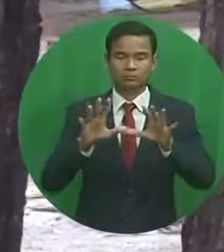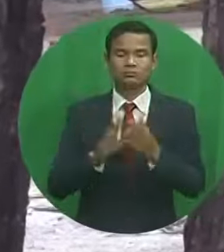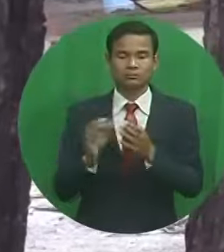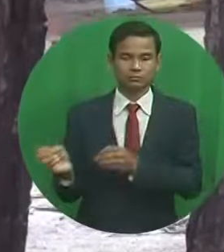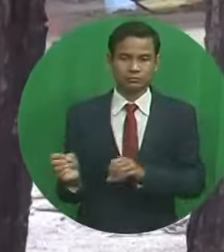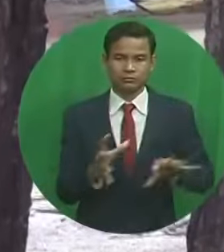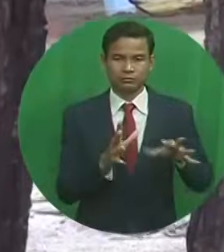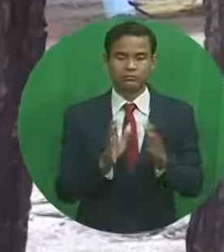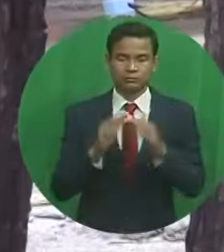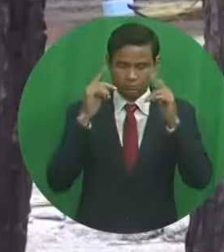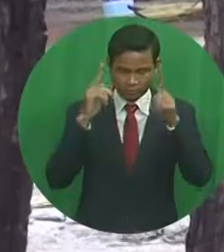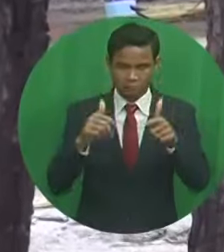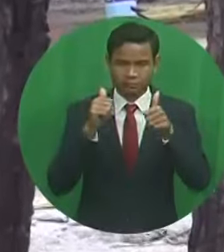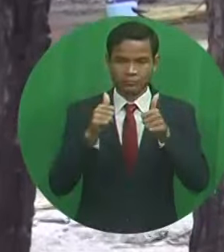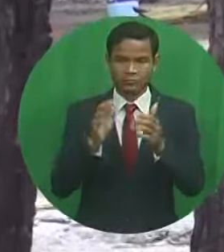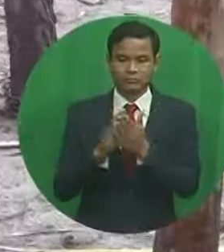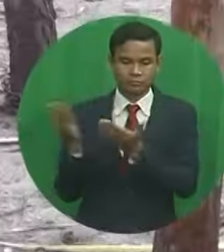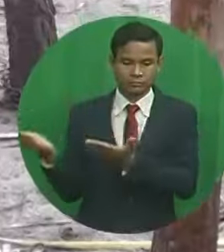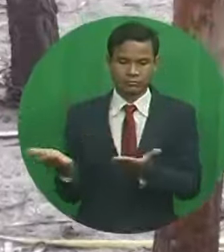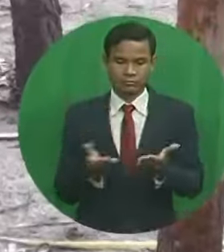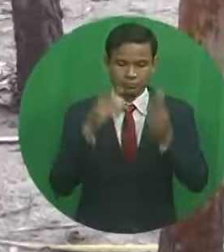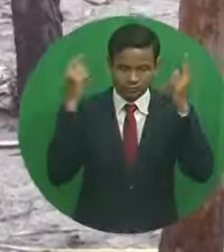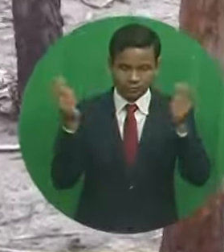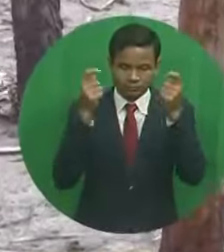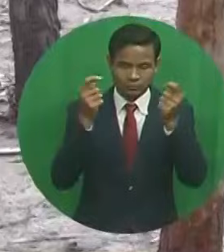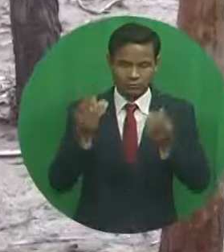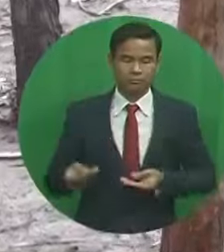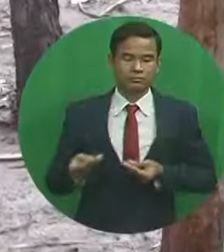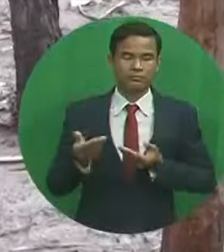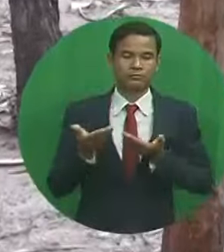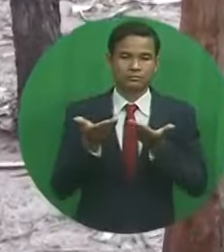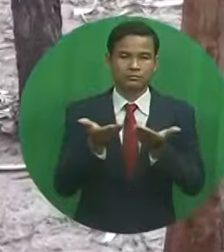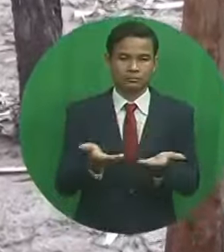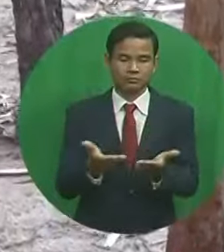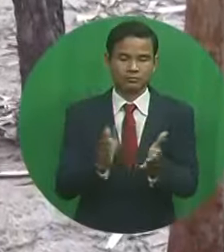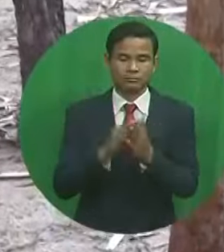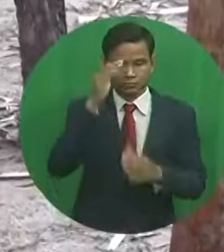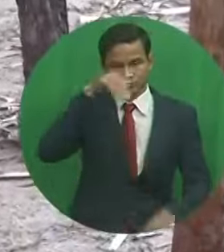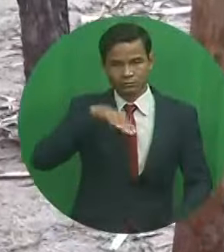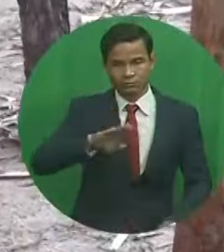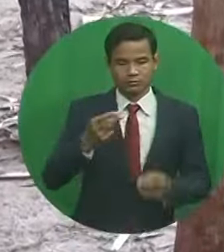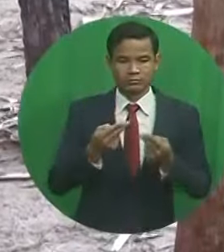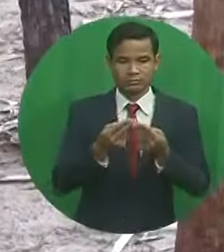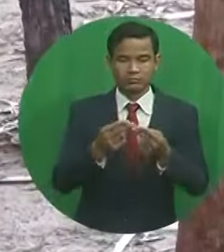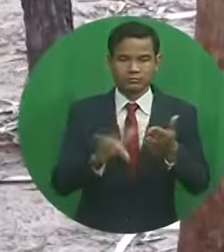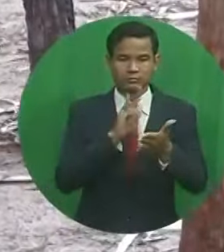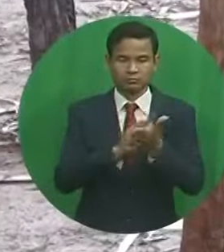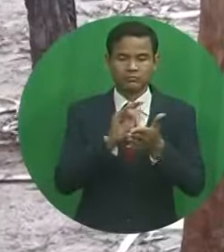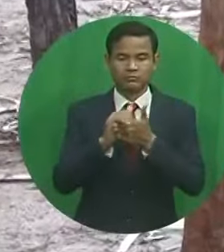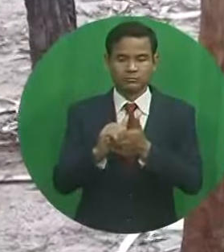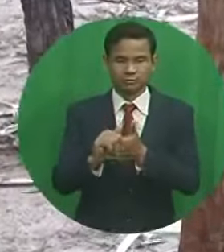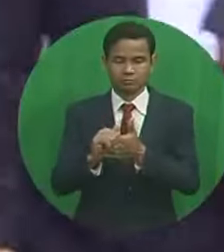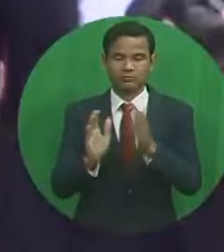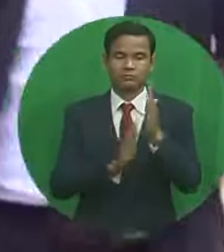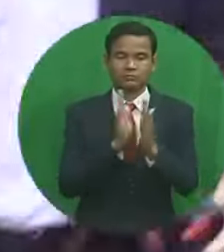មលីខាំដួងសវណ្ណបានអញ្ជើញជាធិបតីក្នុងពិធីប្រគល់ទទួលសត្វដំរីដែលជាអំណោយរបស់រដ្ឋាភិបាលនៃសាធារ